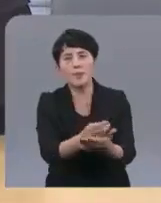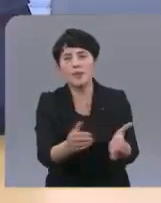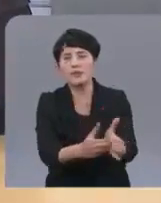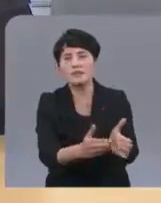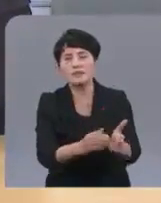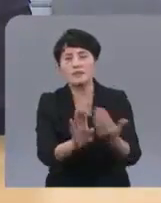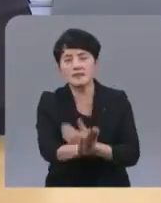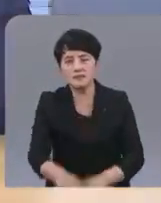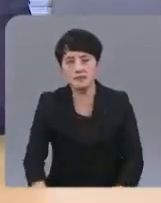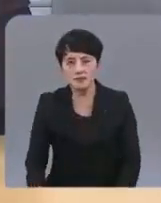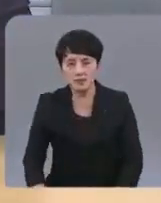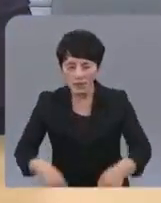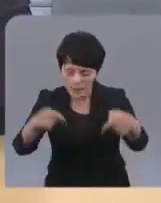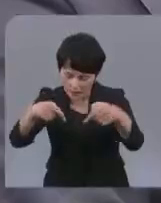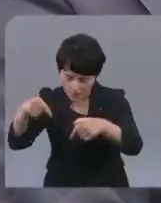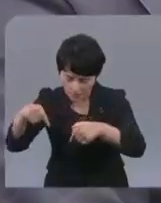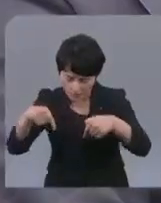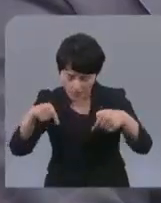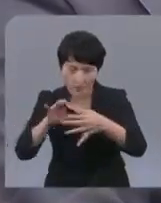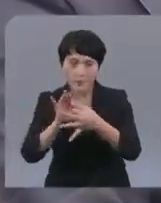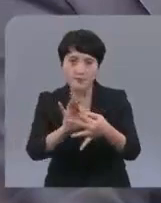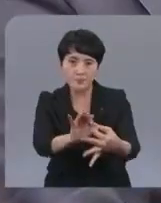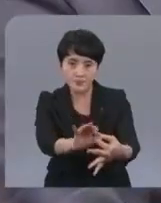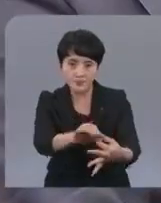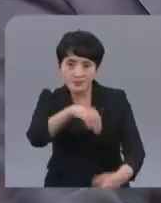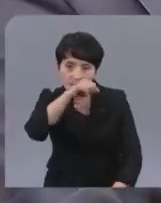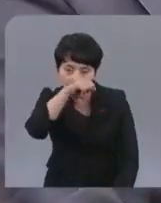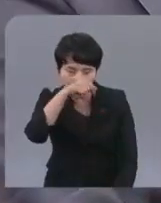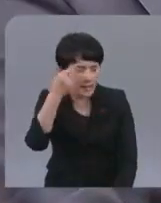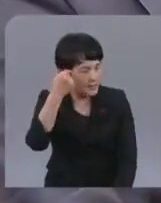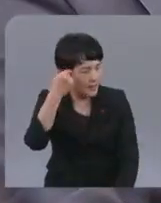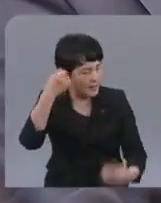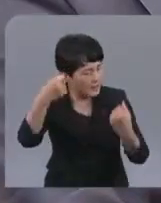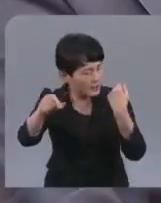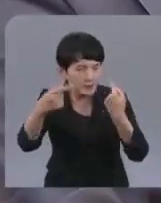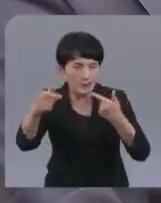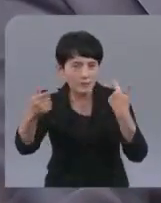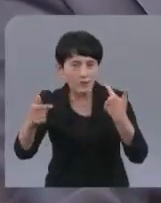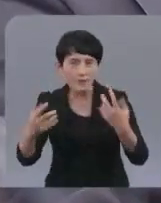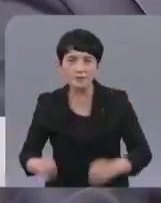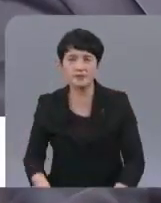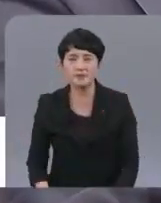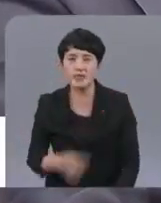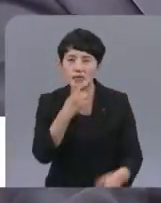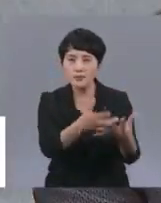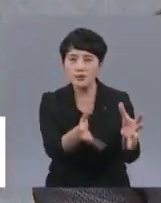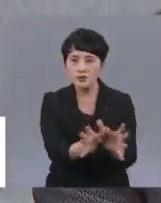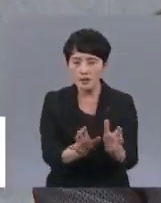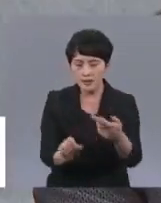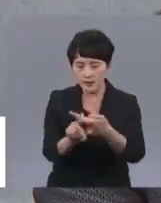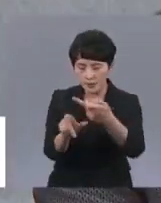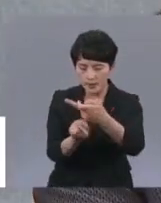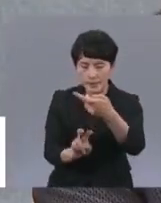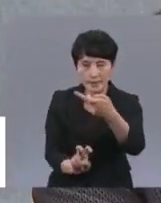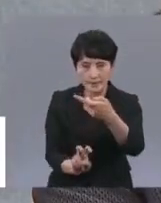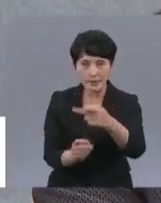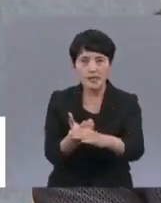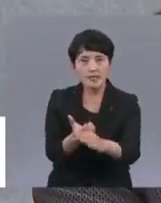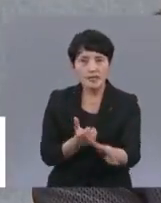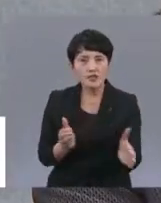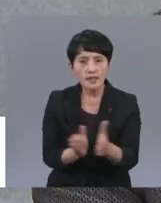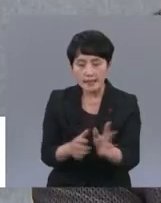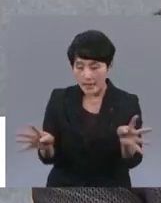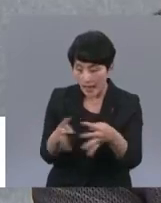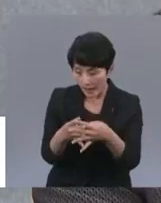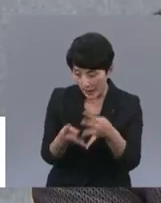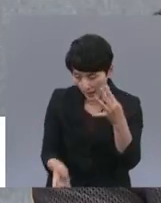予算案やその他の法案の採決を行うことで合意していますこのうち来年度の予算を